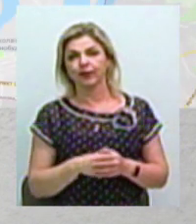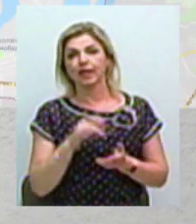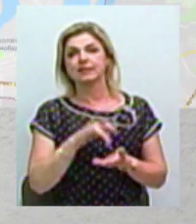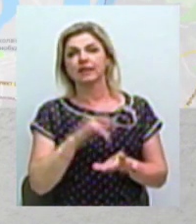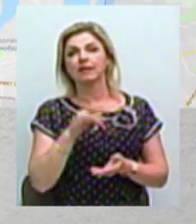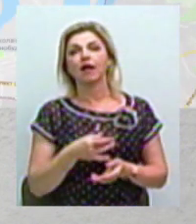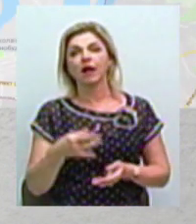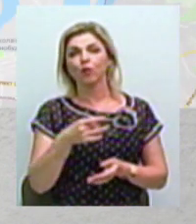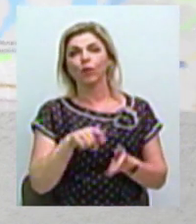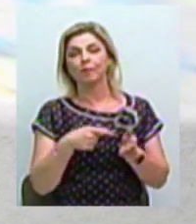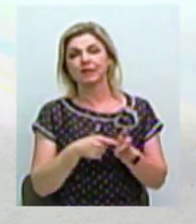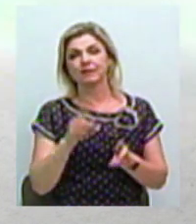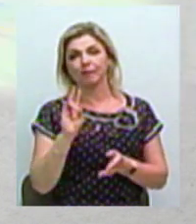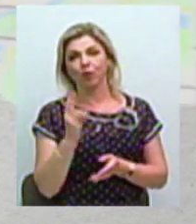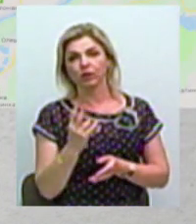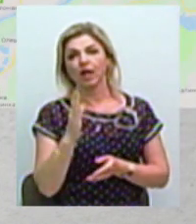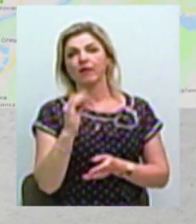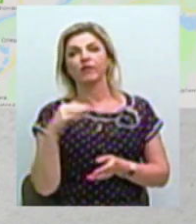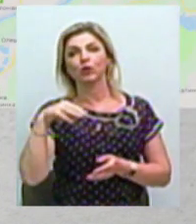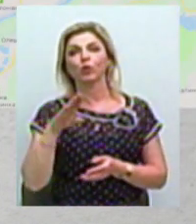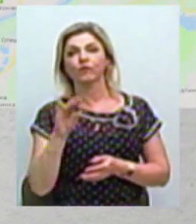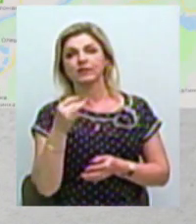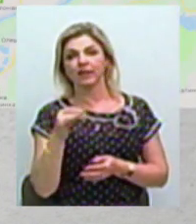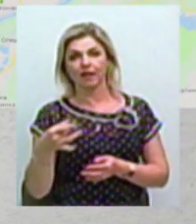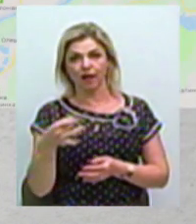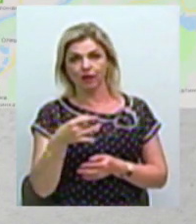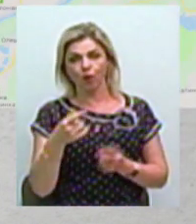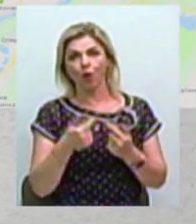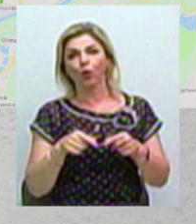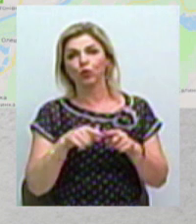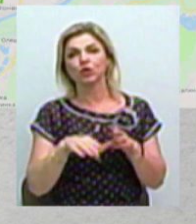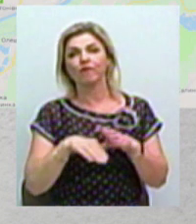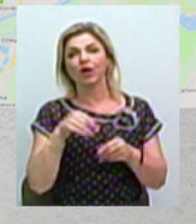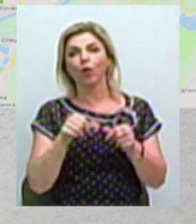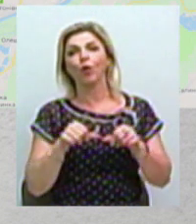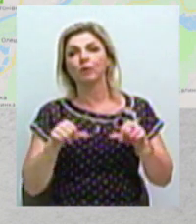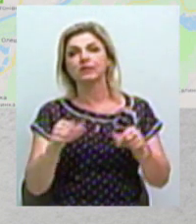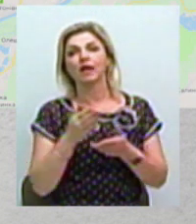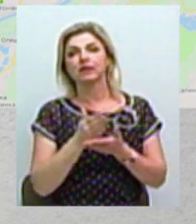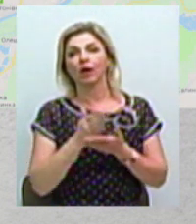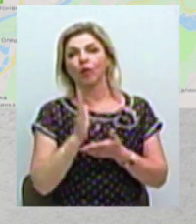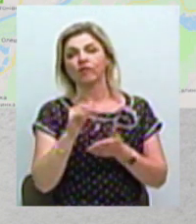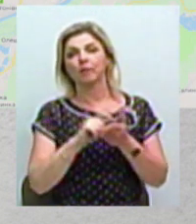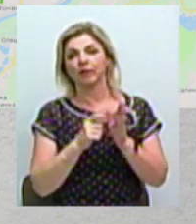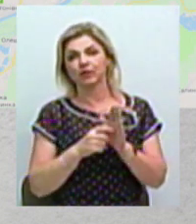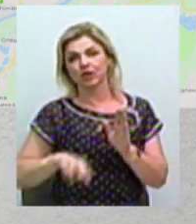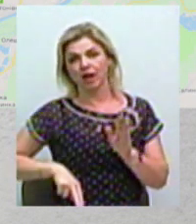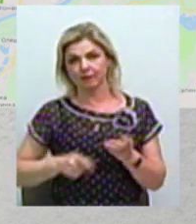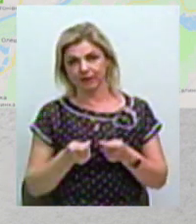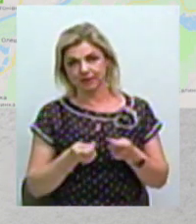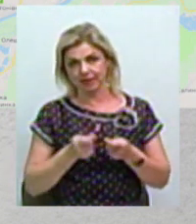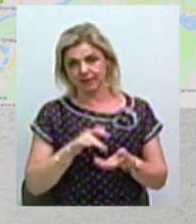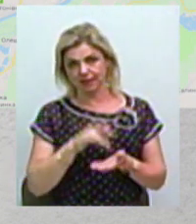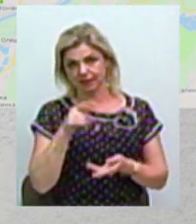центральний район міста Миколаєва, Вітовський район. Окружна виборча комісія розташована в приміщенні адміністрації